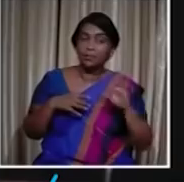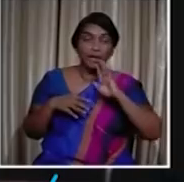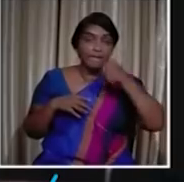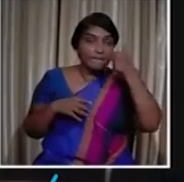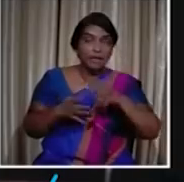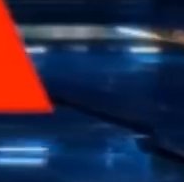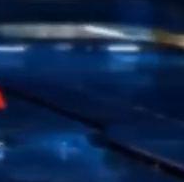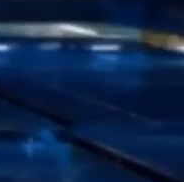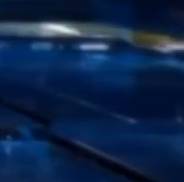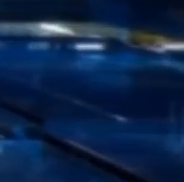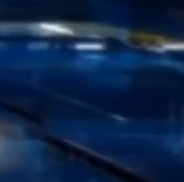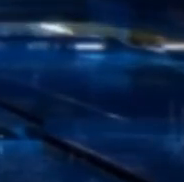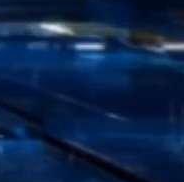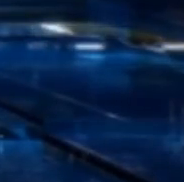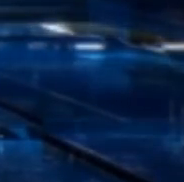ඉඳන්ම පිස්සු ගෙලියේ.